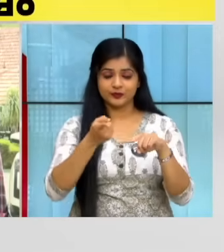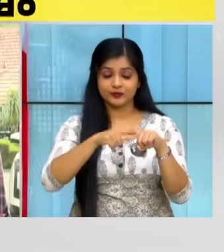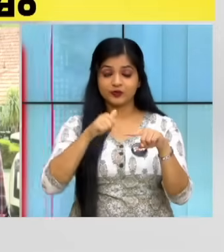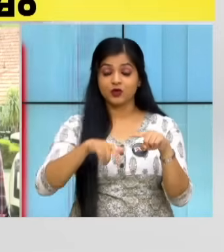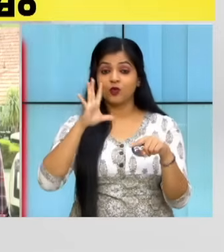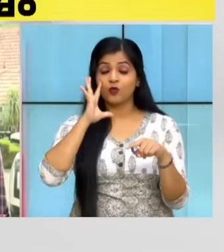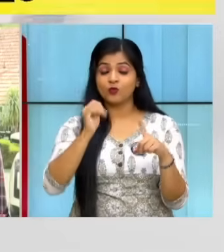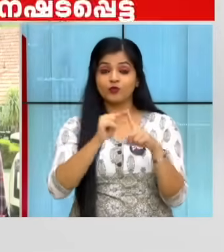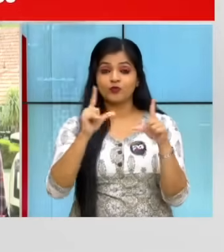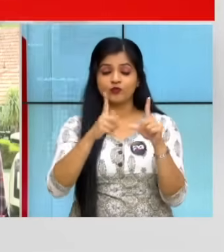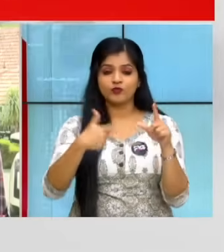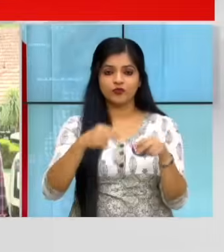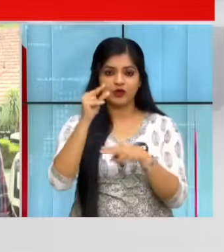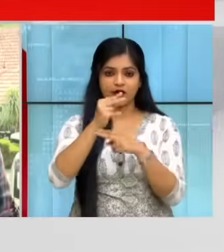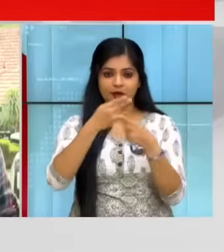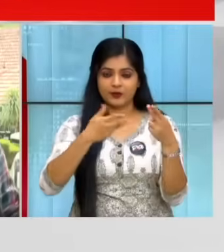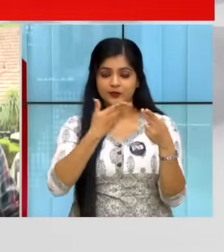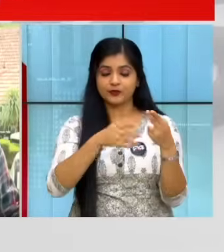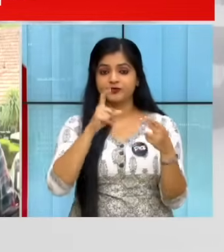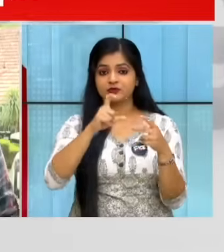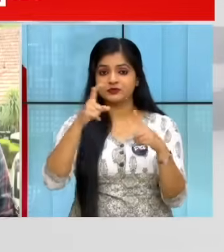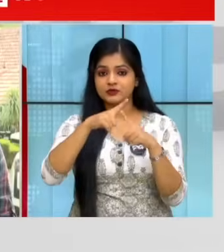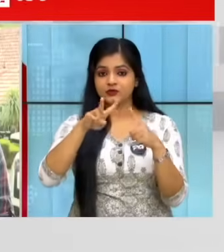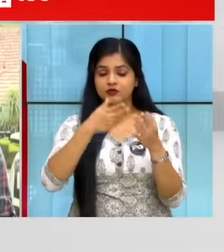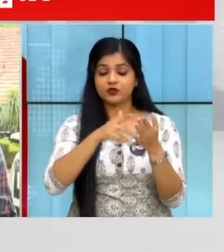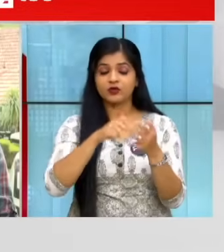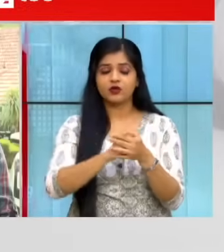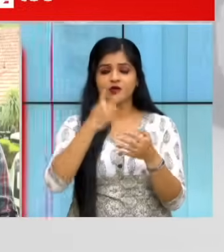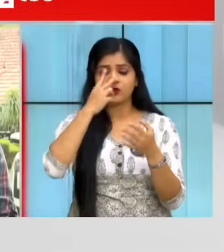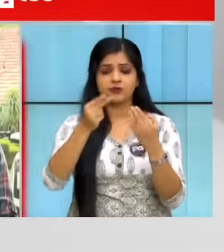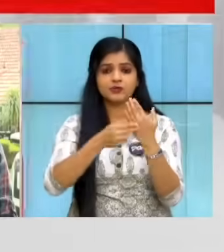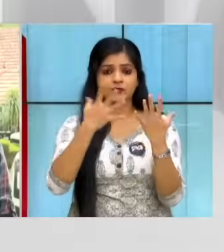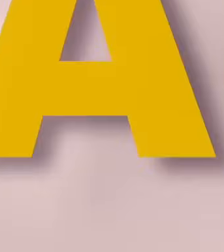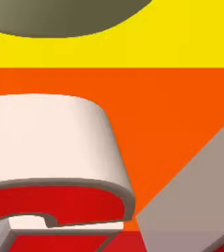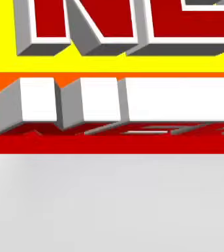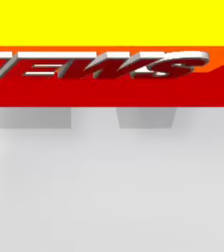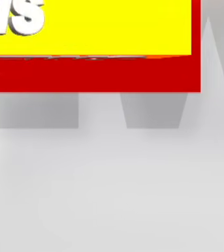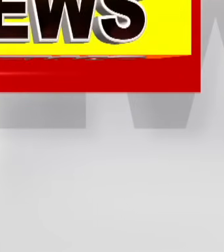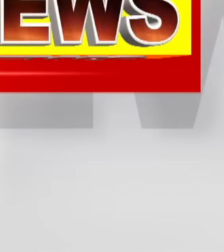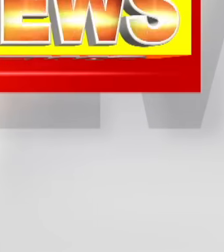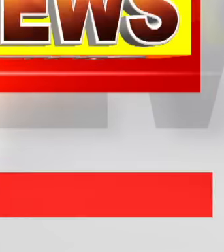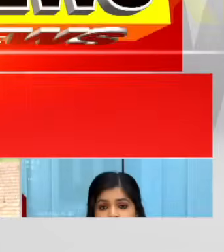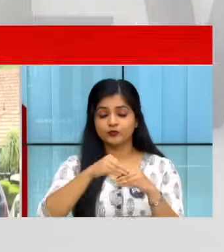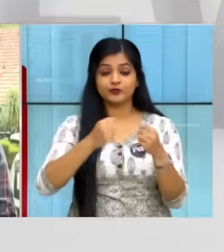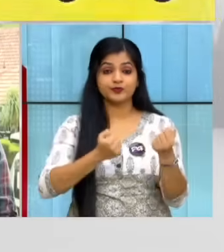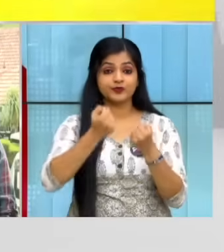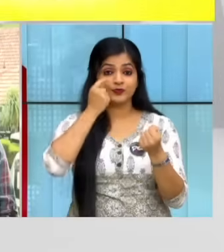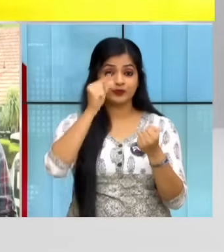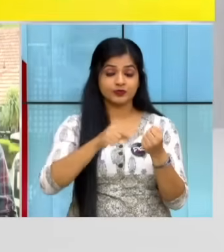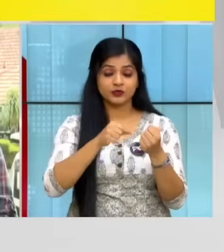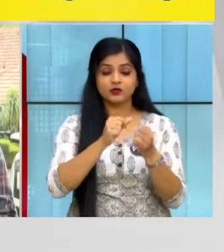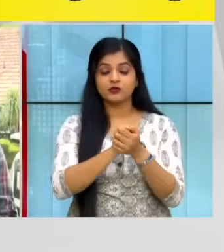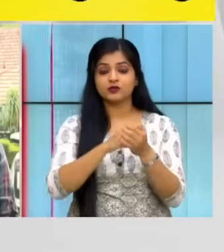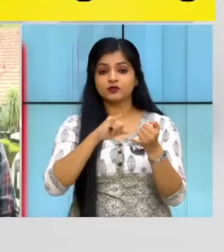പോലീസാണ് കേസെടുത്തത്. ഇതുമായി ബന്ധപ്പെട്ടാണ് നിലവിൽ ഈ ചോദ്യം ചെയ്യൽ നടന്നുകൊണ്ടിരിക്കുന്നത്. ഈ ബസ്സിലെ കണ്ടക്ടർ സുബിൻ, ഒപ്പം തന്നെ KSRTC